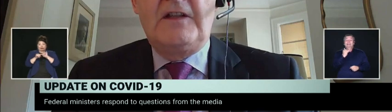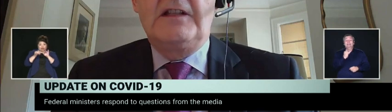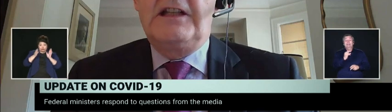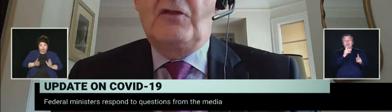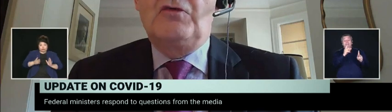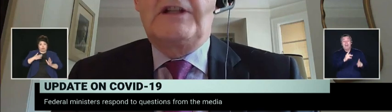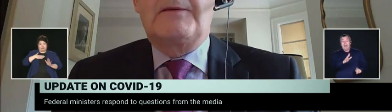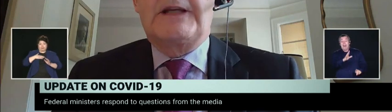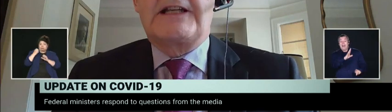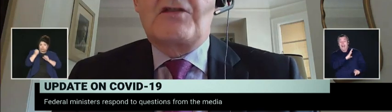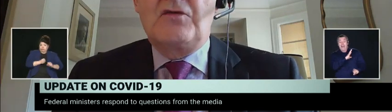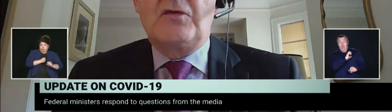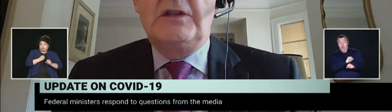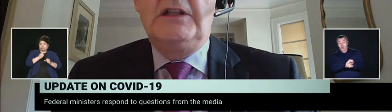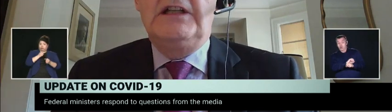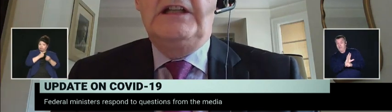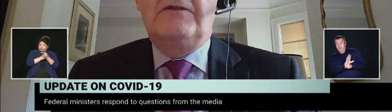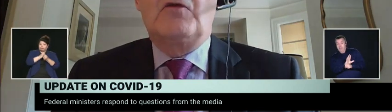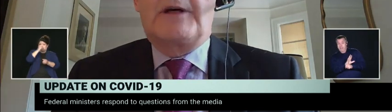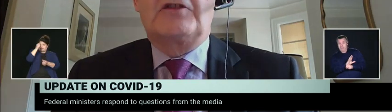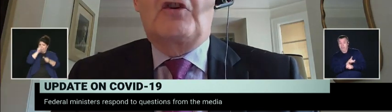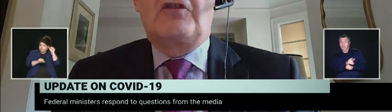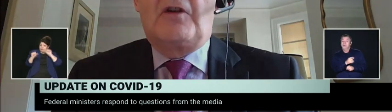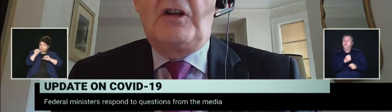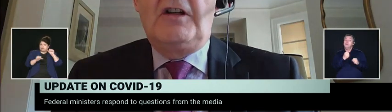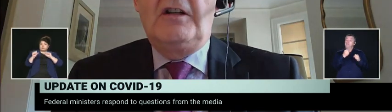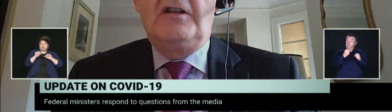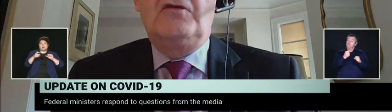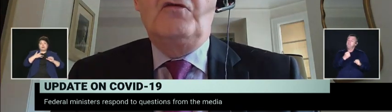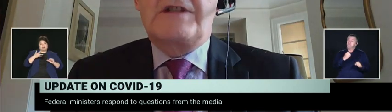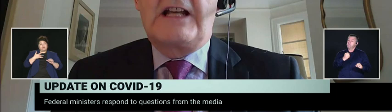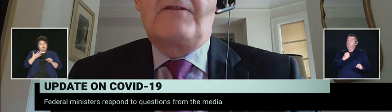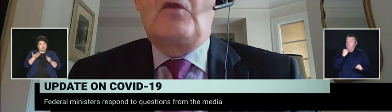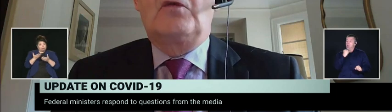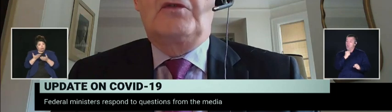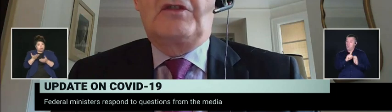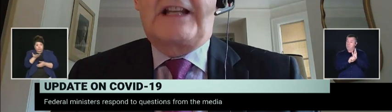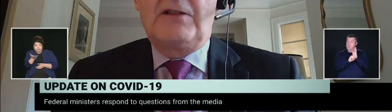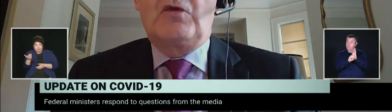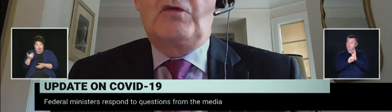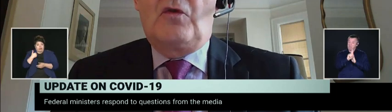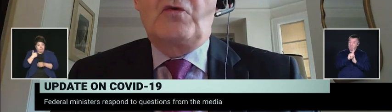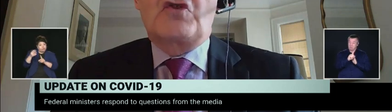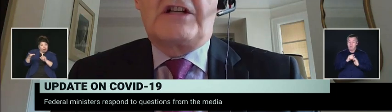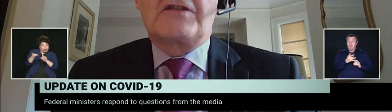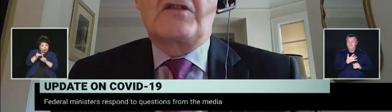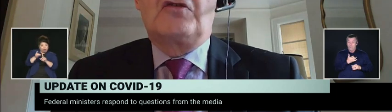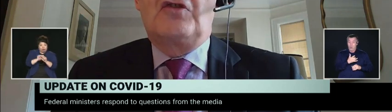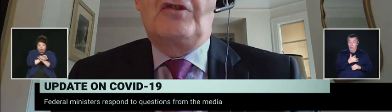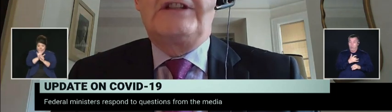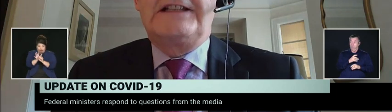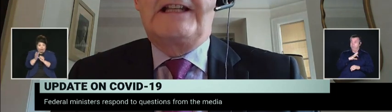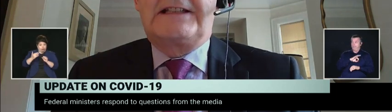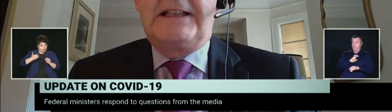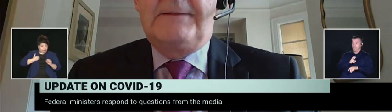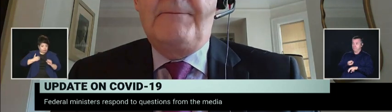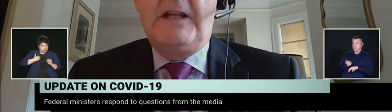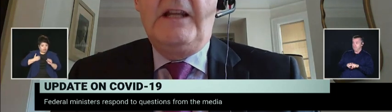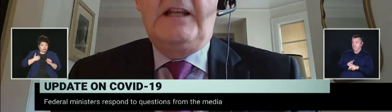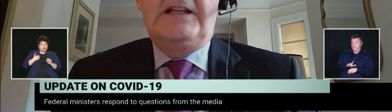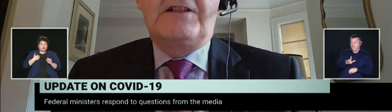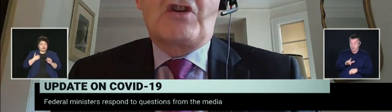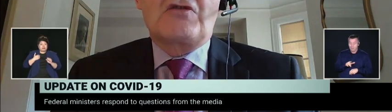COVID-19, et a une température, il veut prendre un vol, nous avons de très hautes chances de le